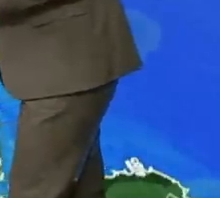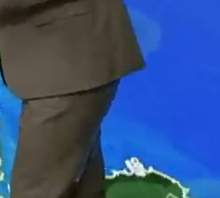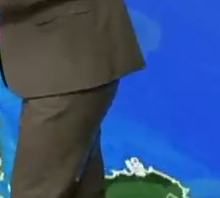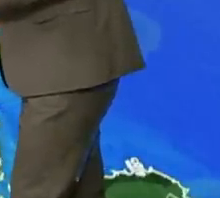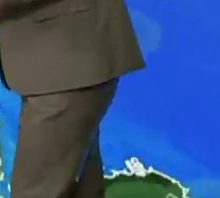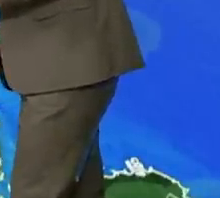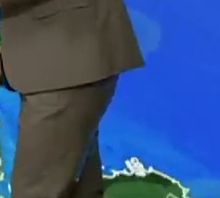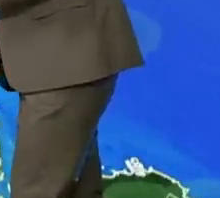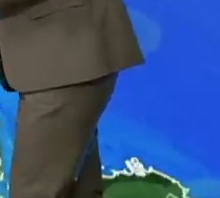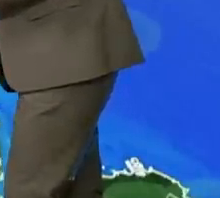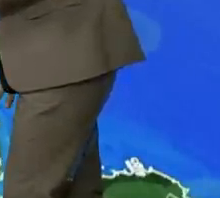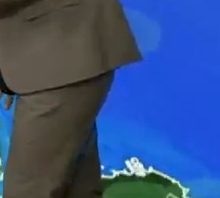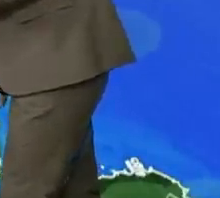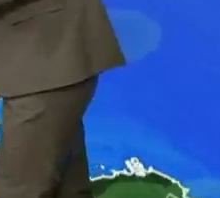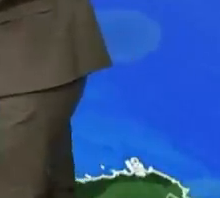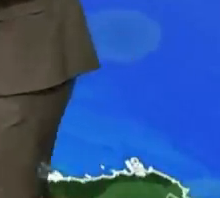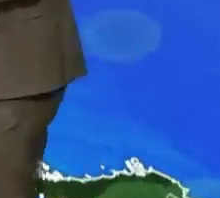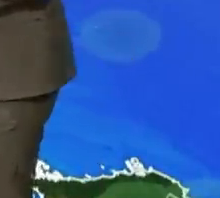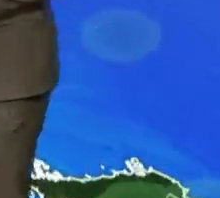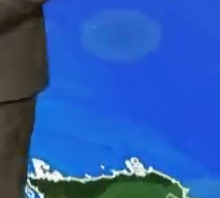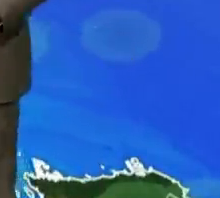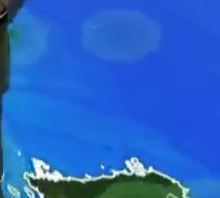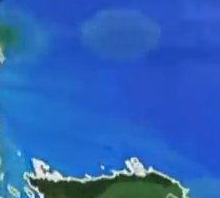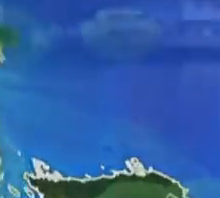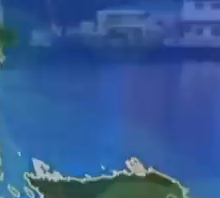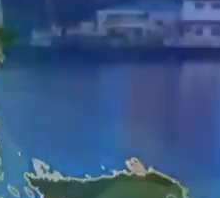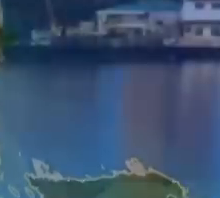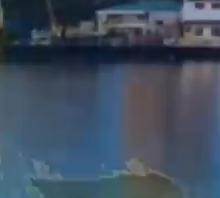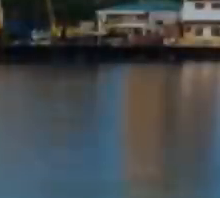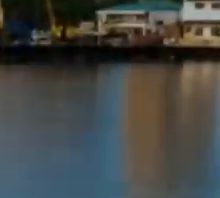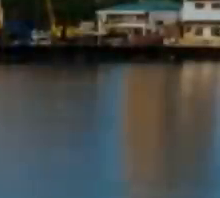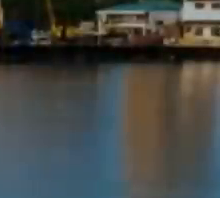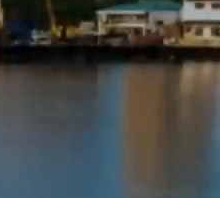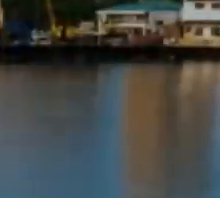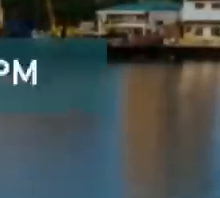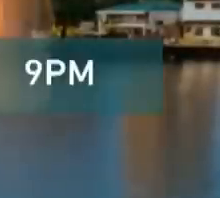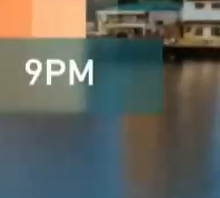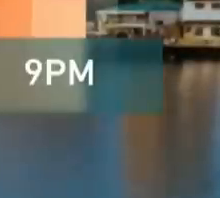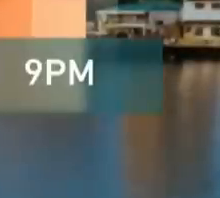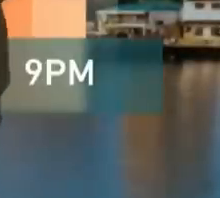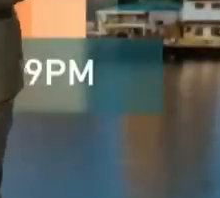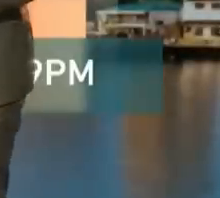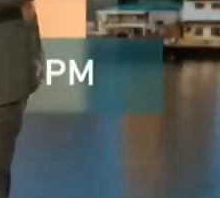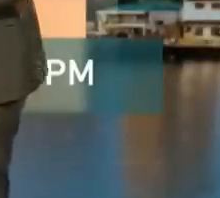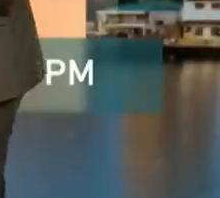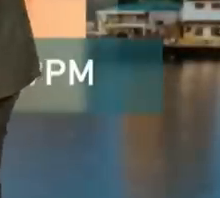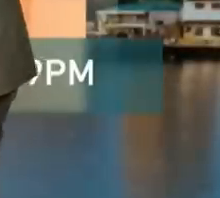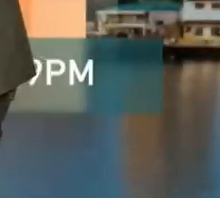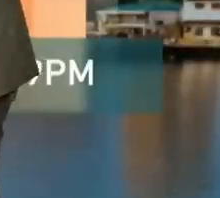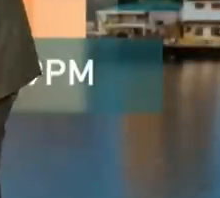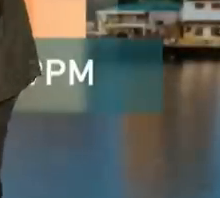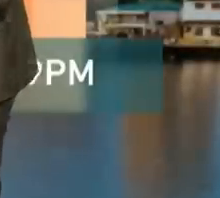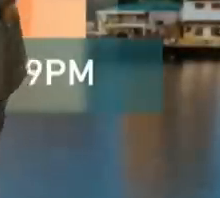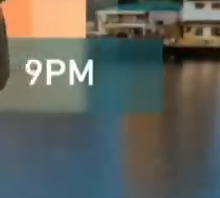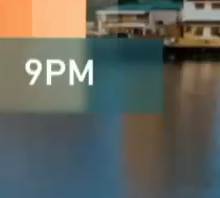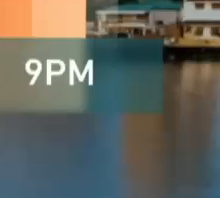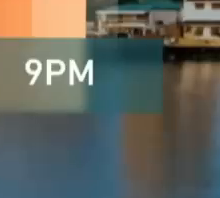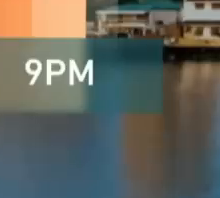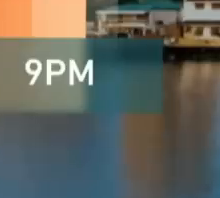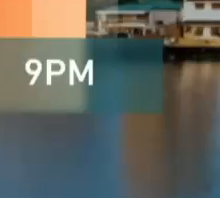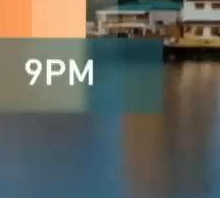ng Catanduanes, Sorsogon at Masbate. Dito naman sa Metro Manila, buong araw pa rin mababa ang tsansa ng ulan